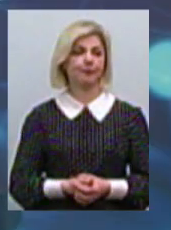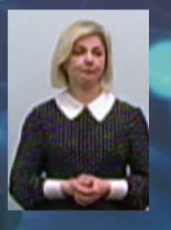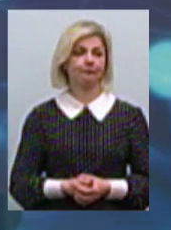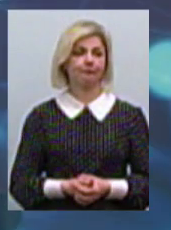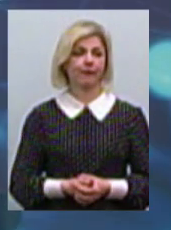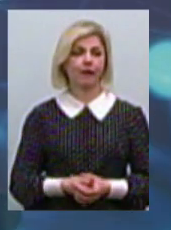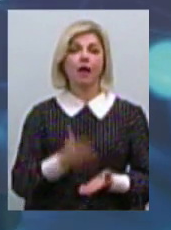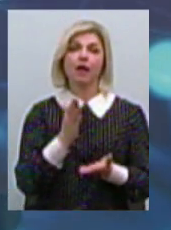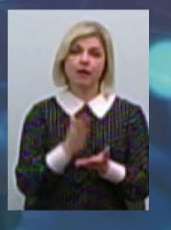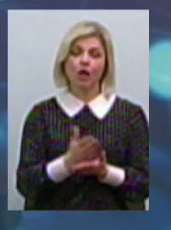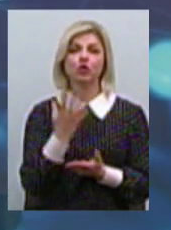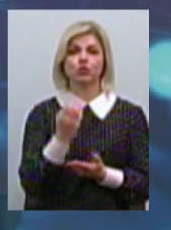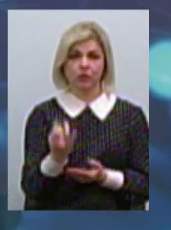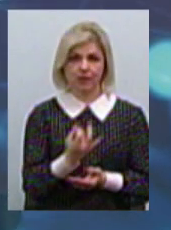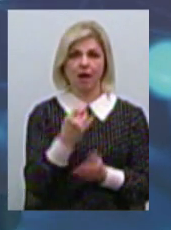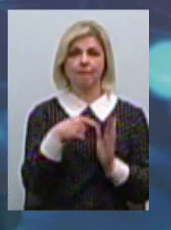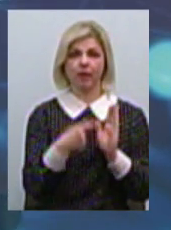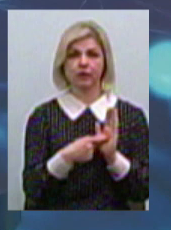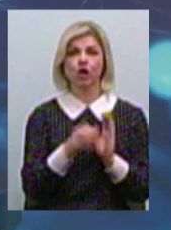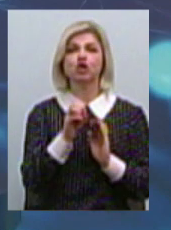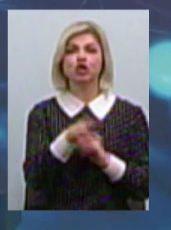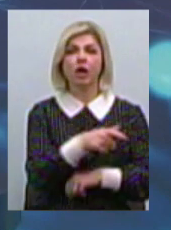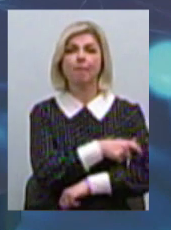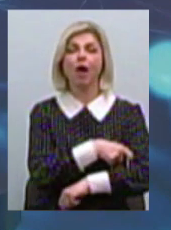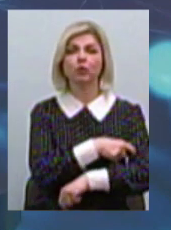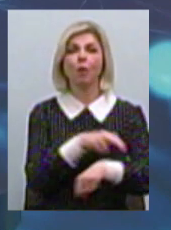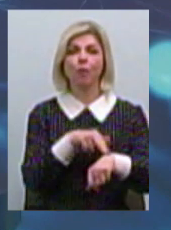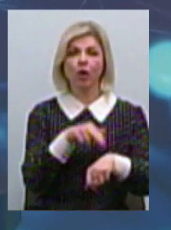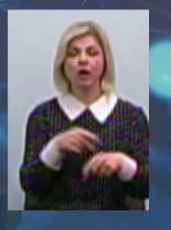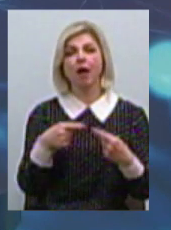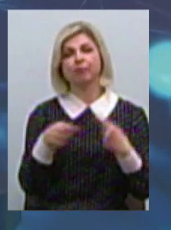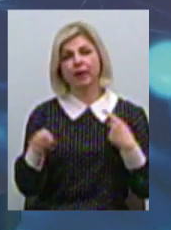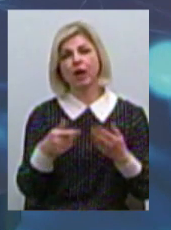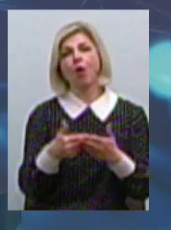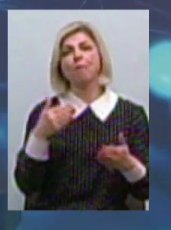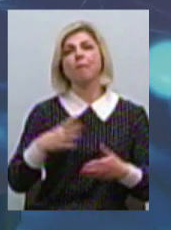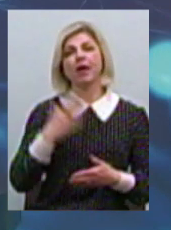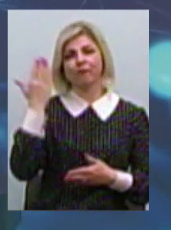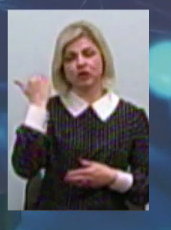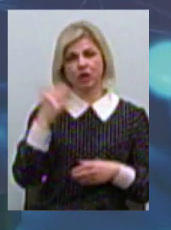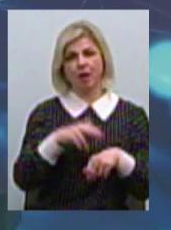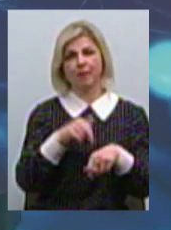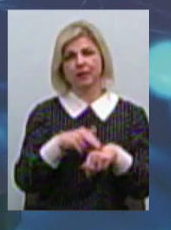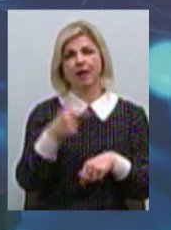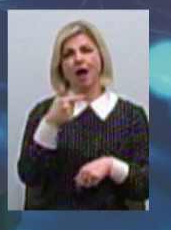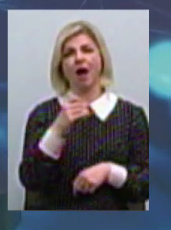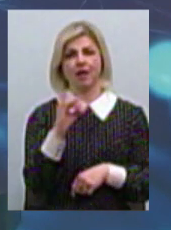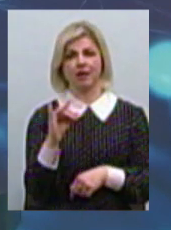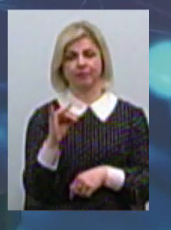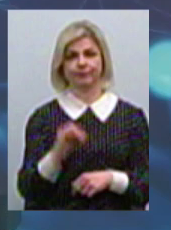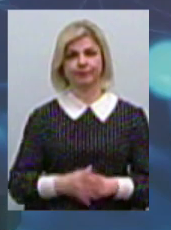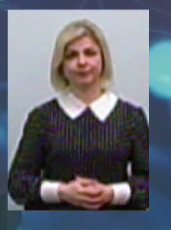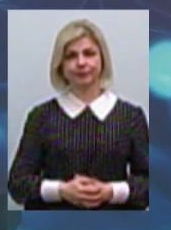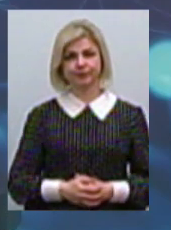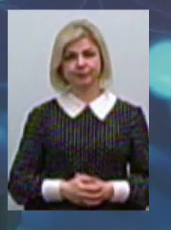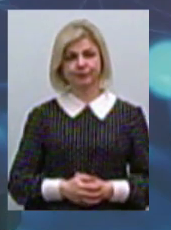Будь ласка, чим все ж таки патрульна поліція відрізняється від колишньої міліції та від державної